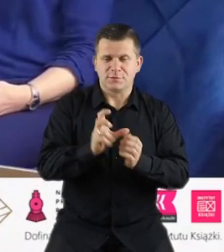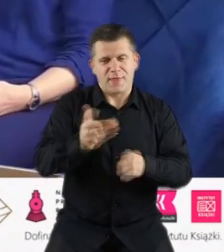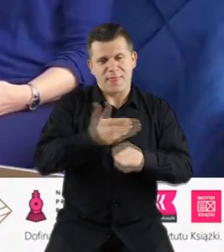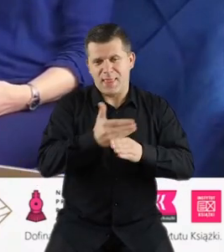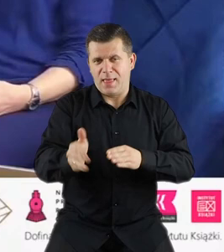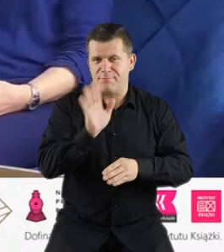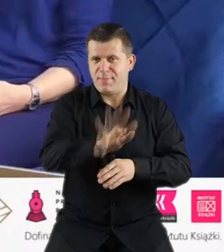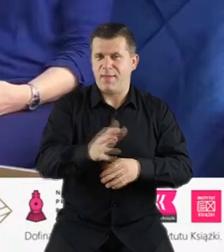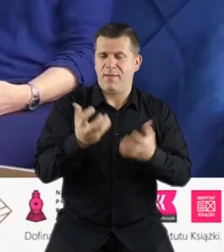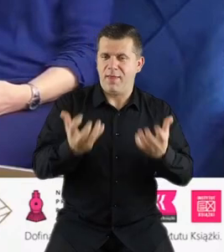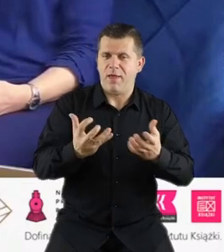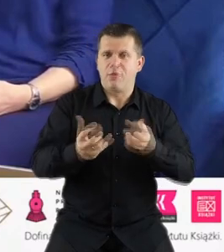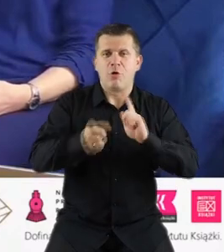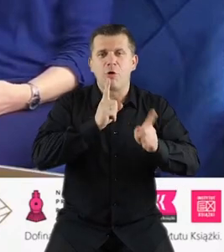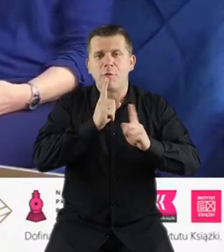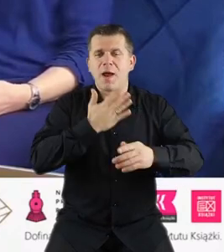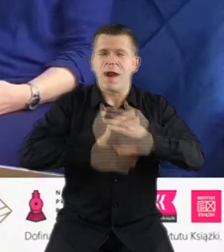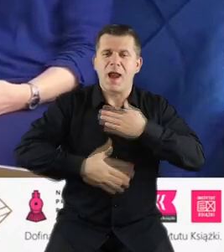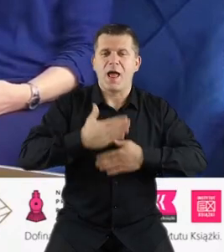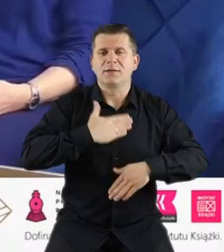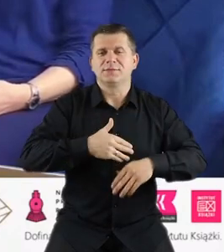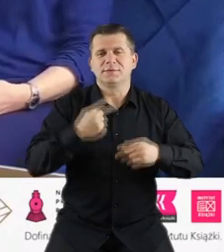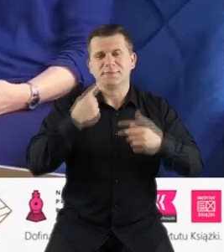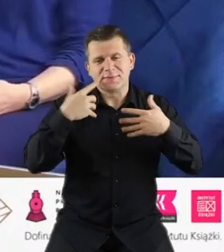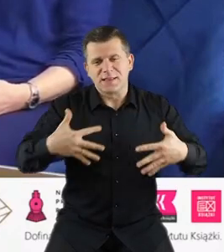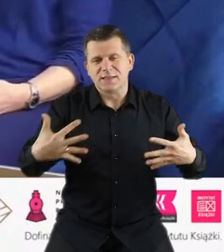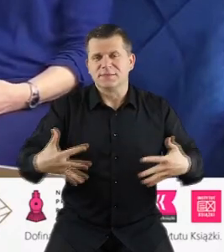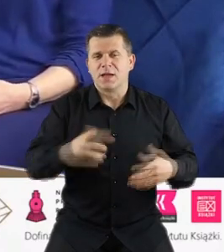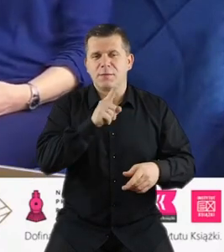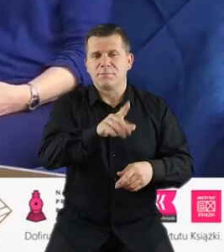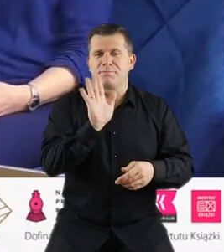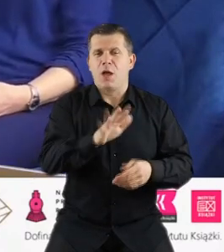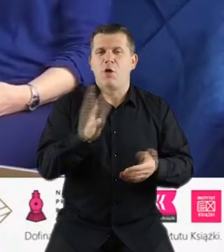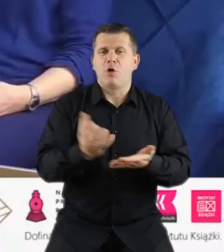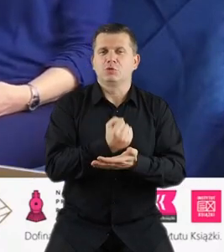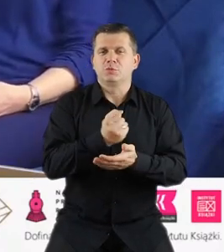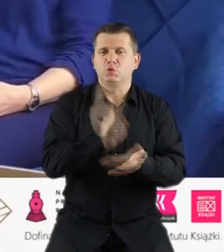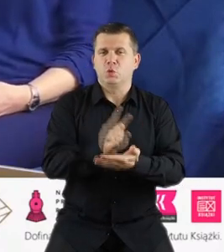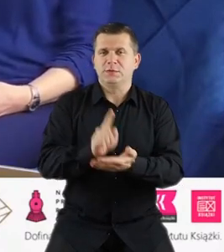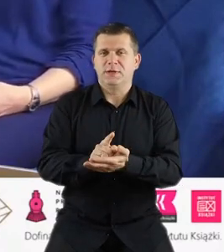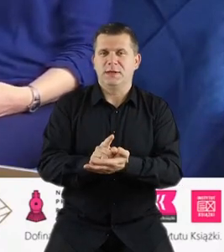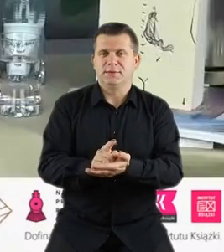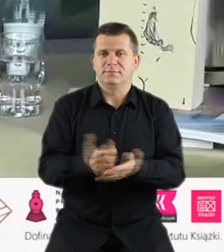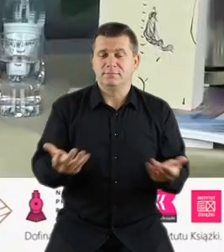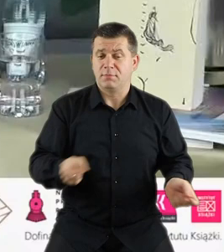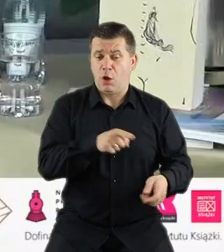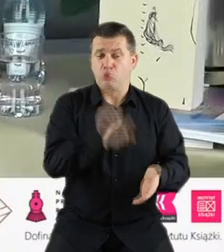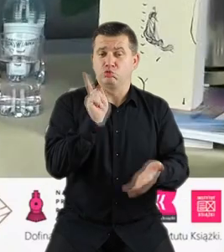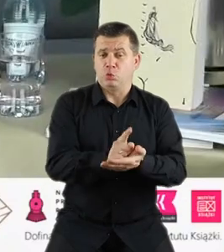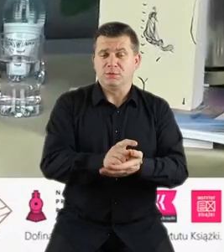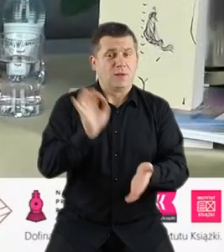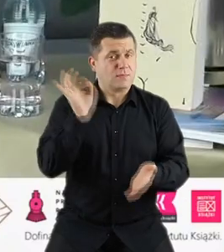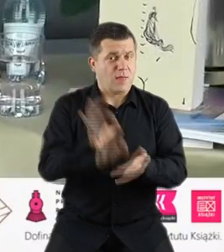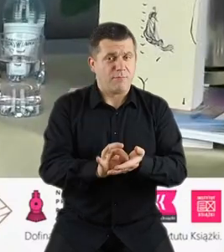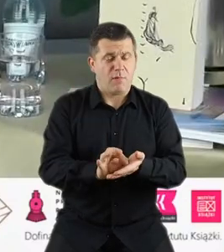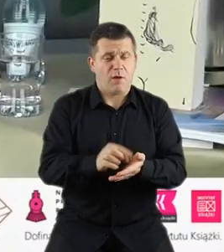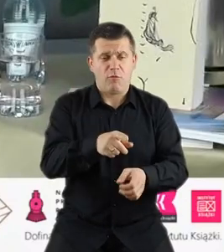czy nadal Pani czerpie tą radość i satysfakcję z odniesionego sukcesu? Sukcesem jest na pewno